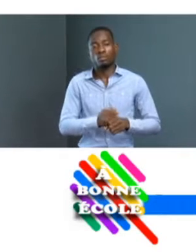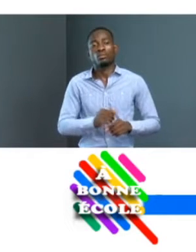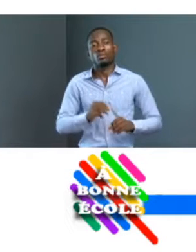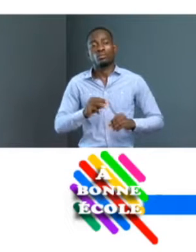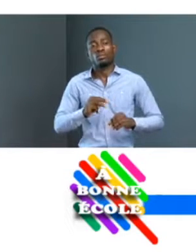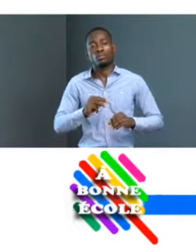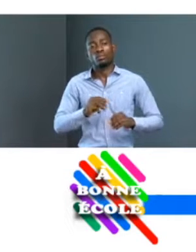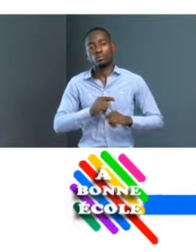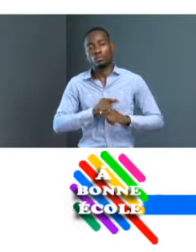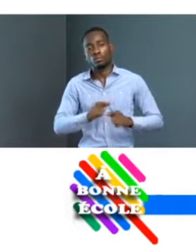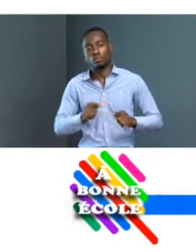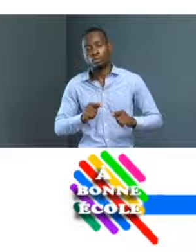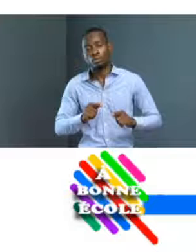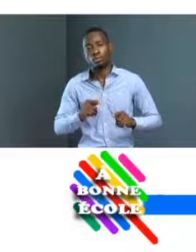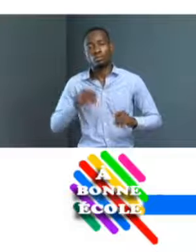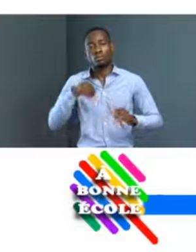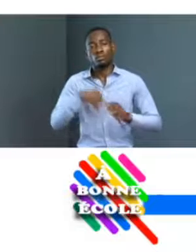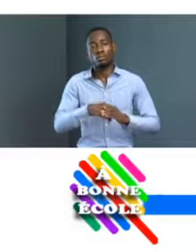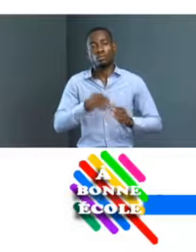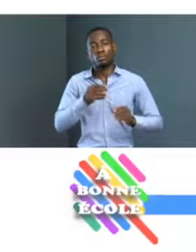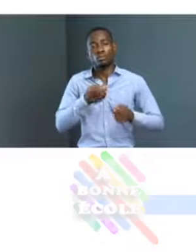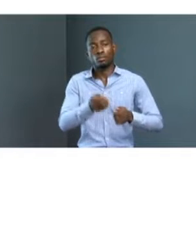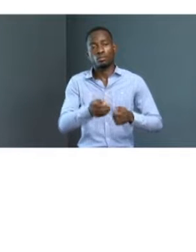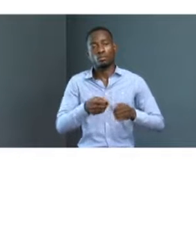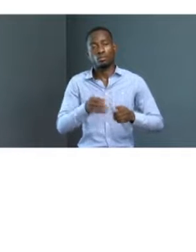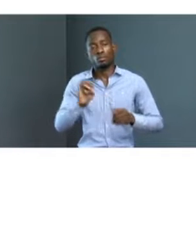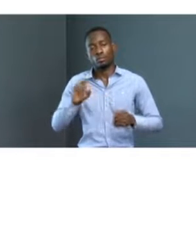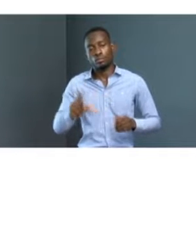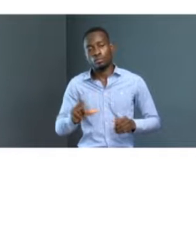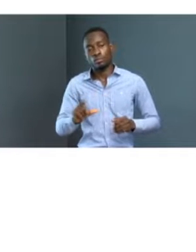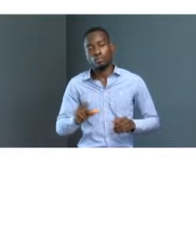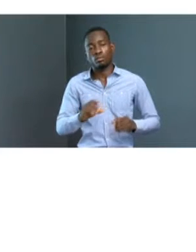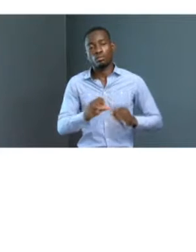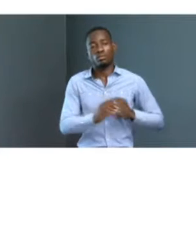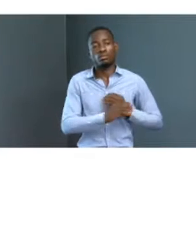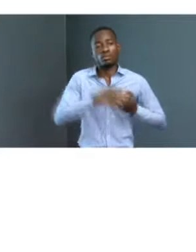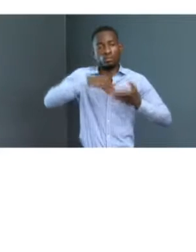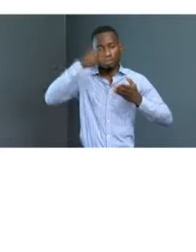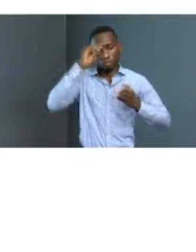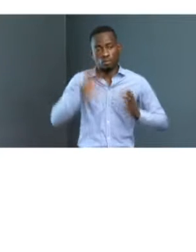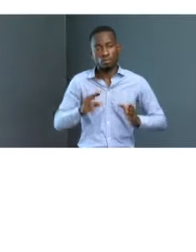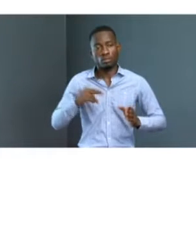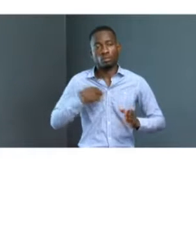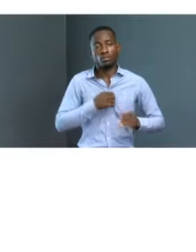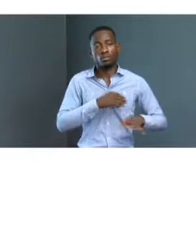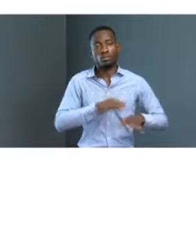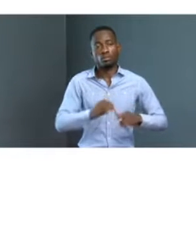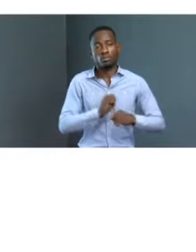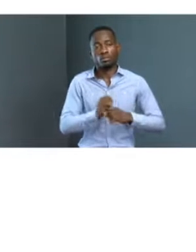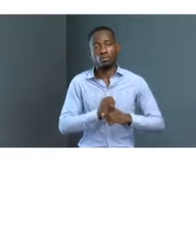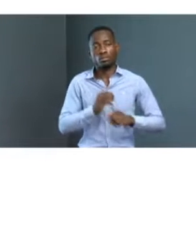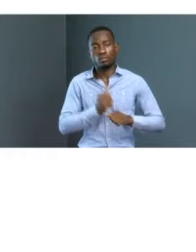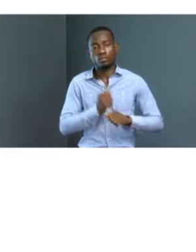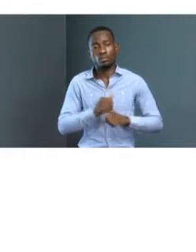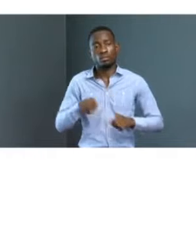sa perméabilité, intervient dans la nutrition cellulaire. Chers élèves, nous allons faire un exercice d'application pour